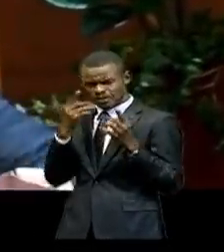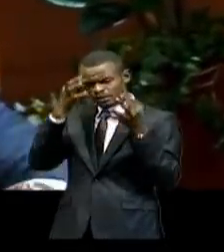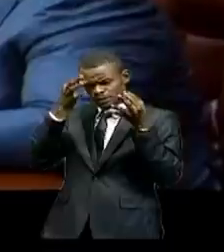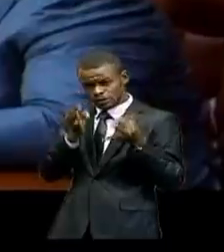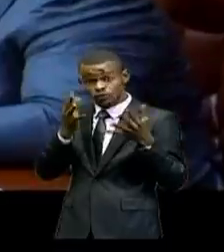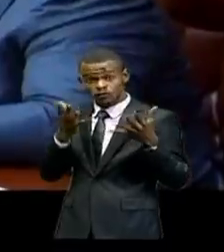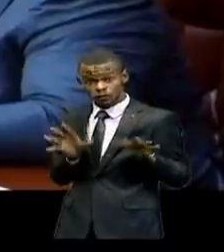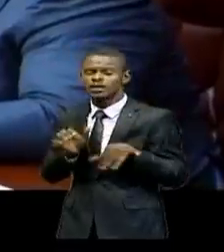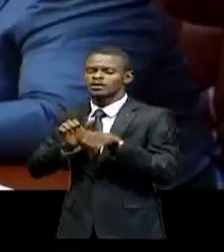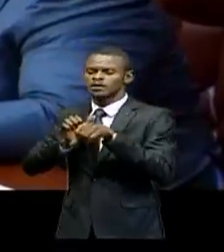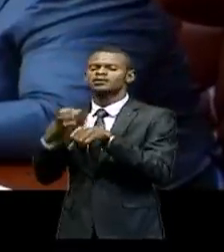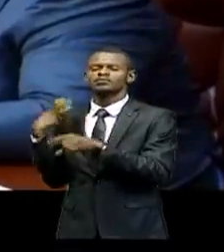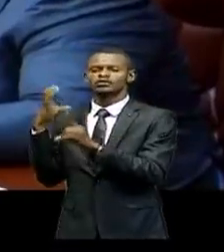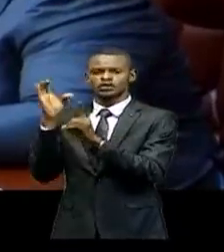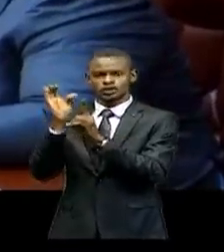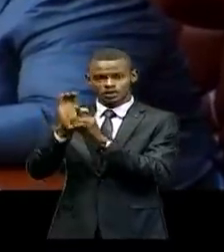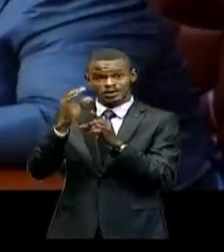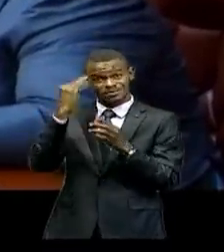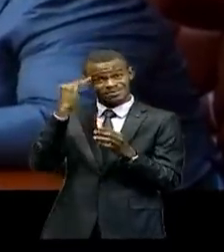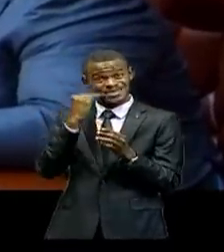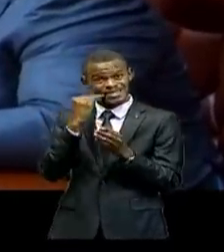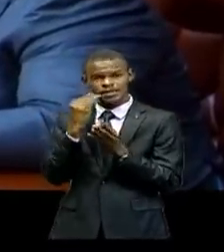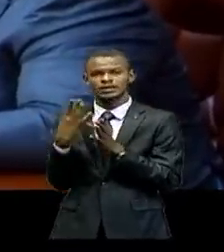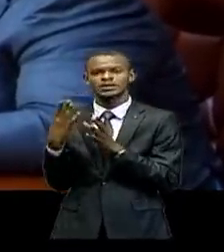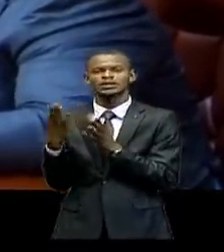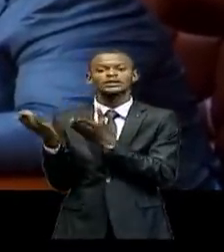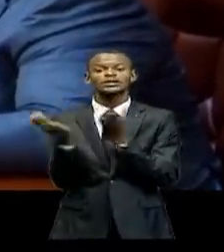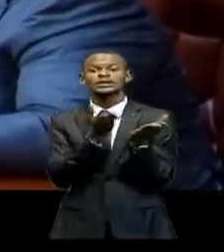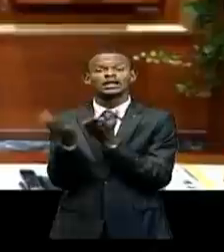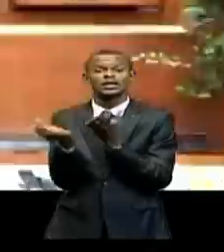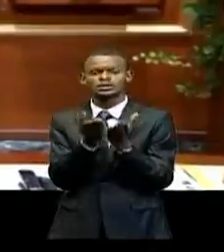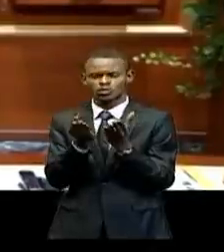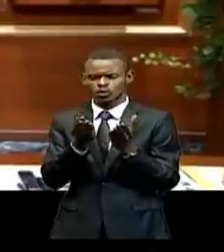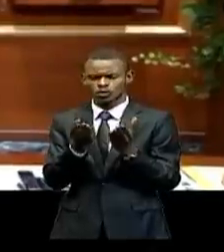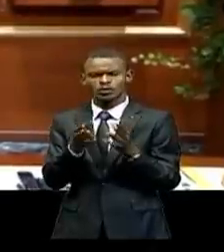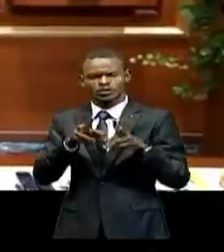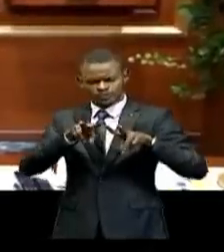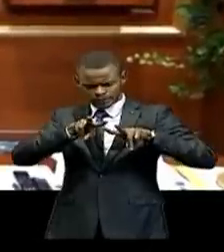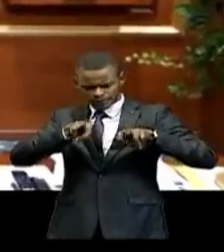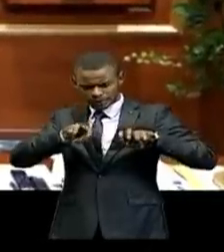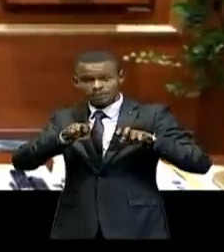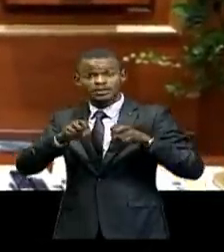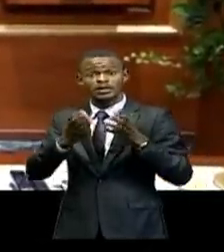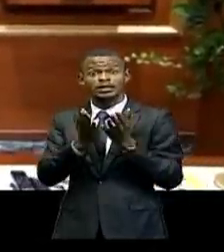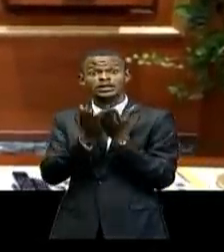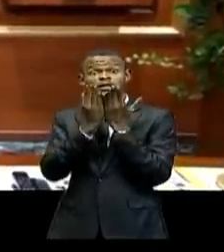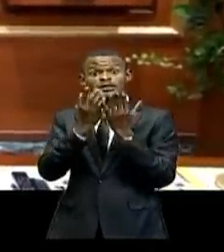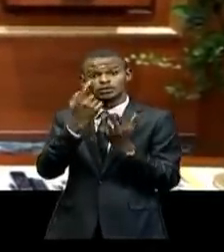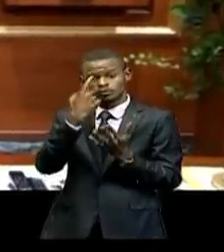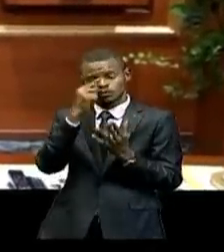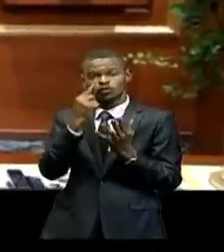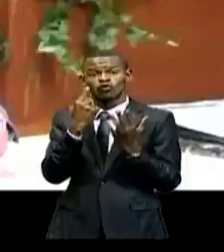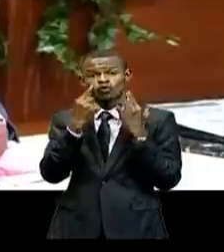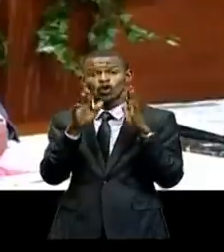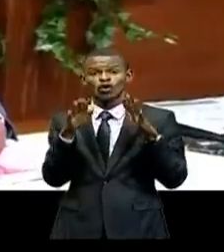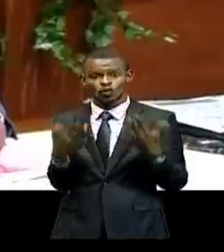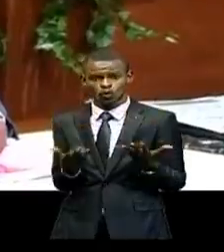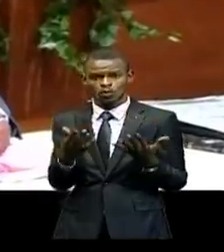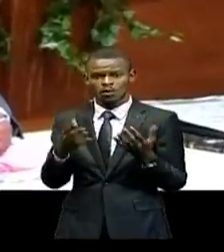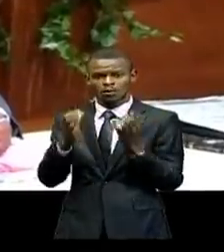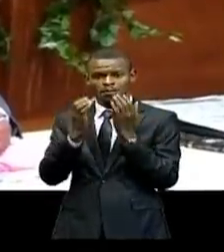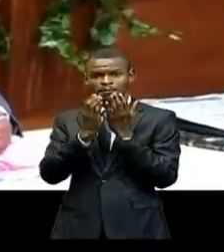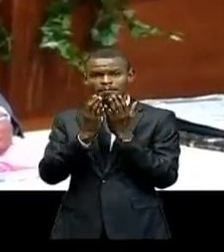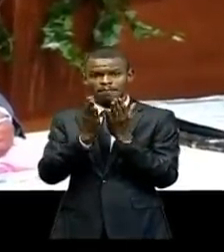charge de transport de réaliser également des études pour permettre de couvrir le besoin des étudiants à l'intérieur de